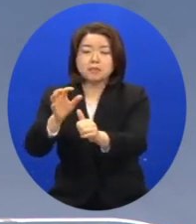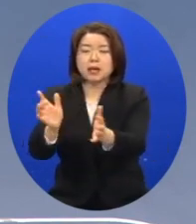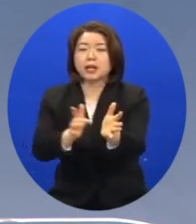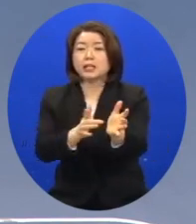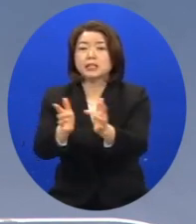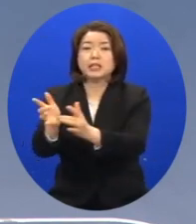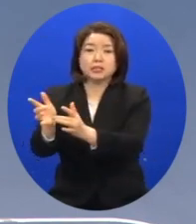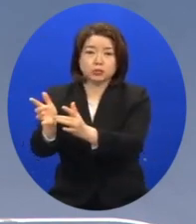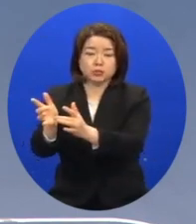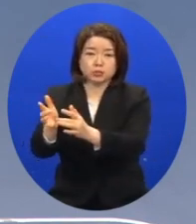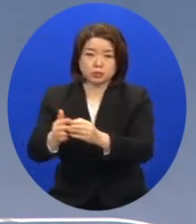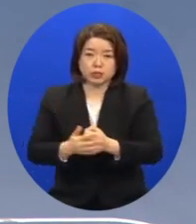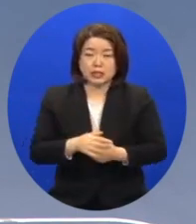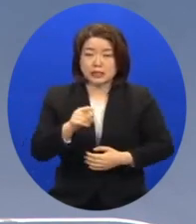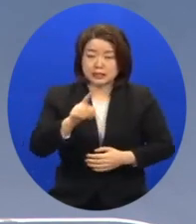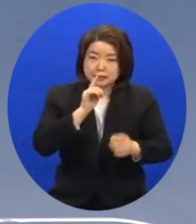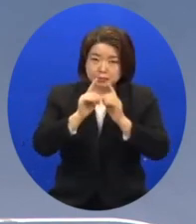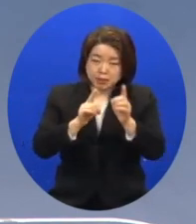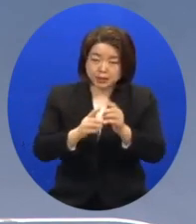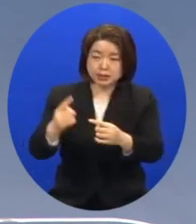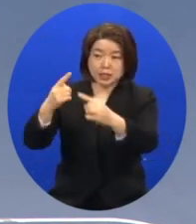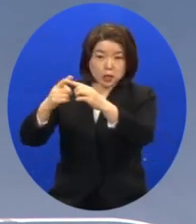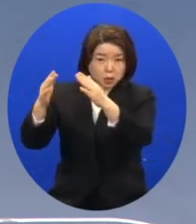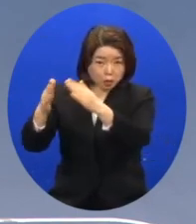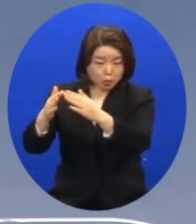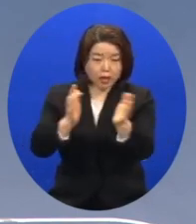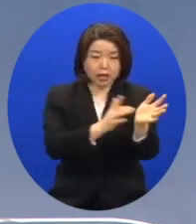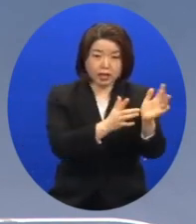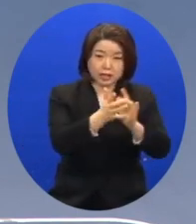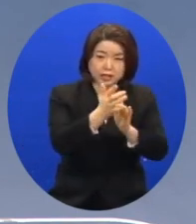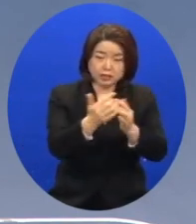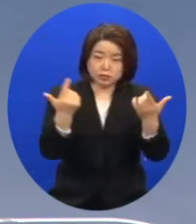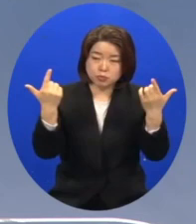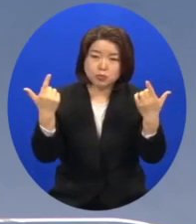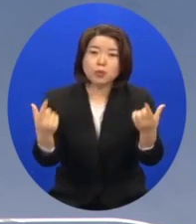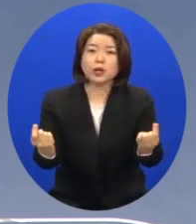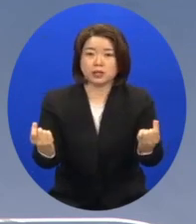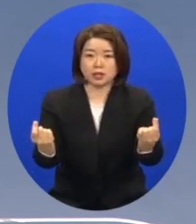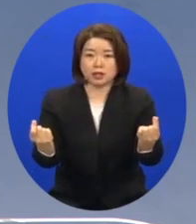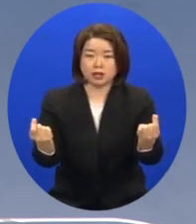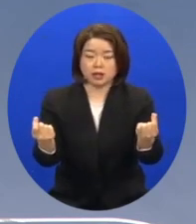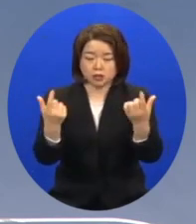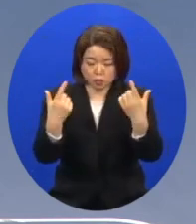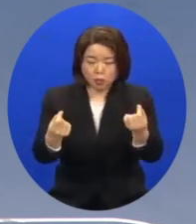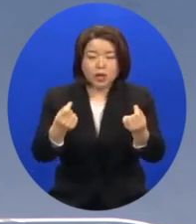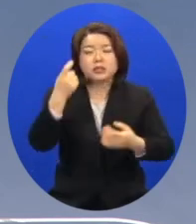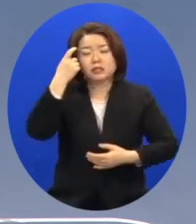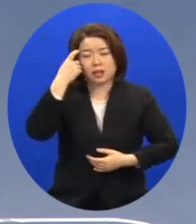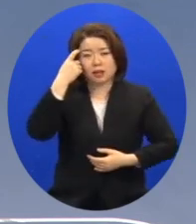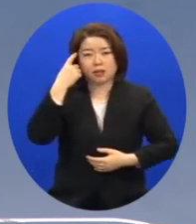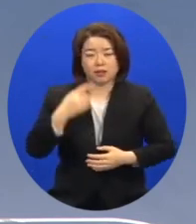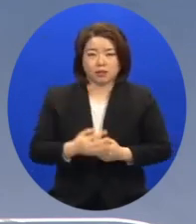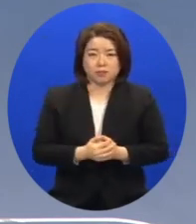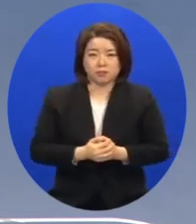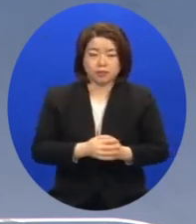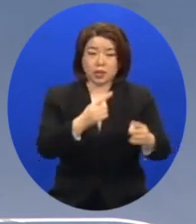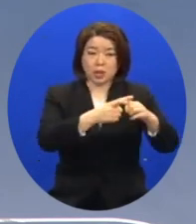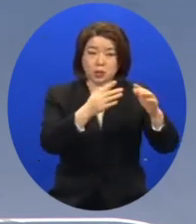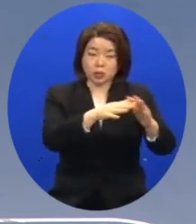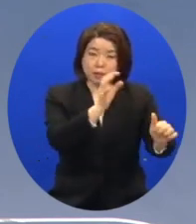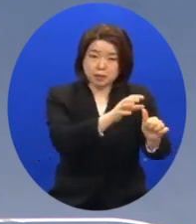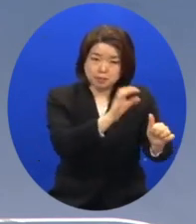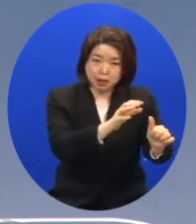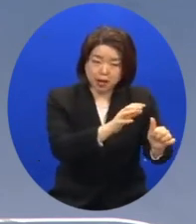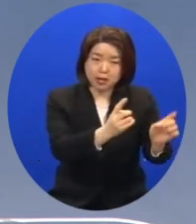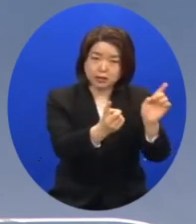갈 그 말은 교회와 예수님을 예수님은 같이 보셨던 교회가 핍박을 당했는데